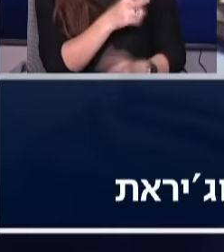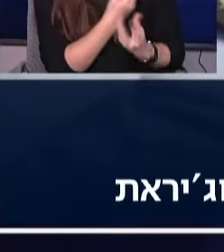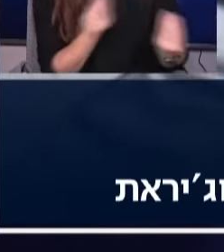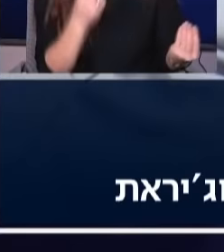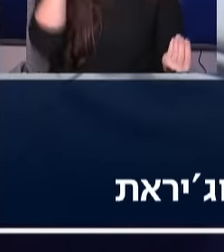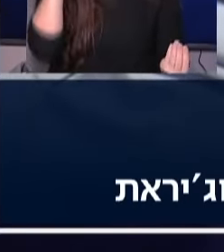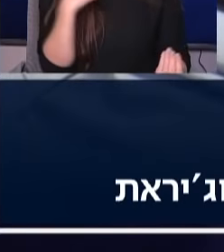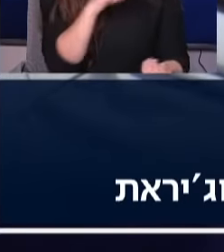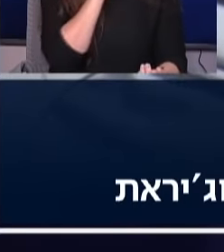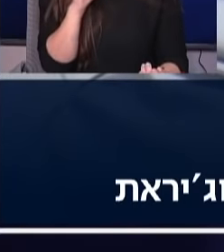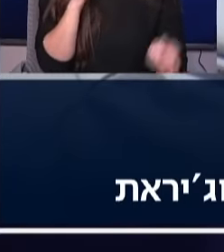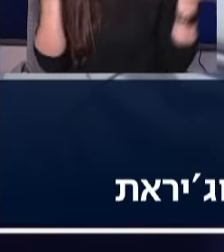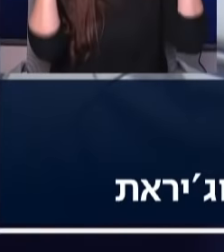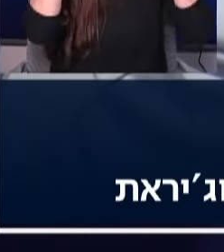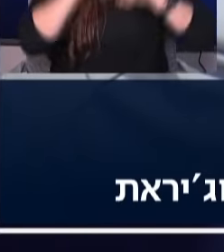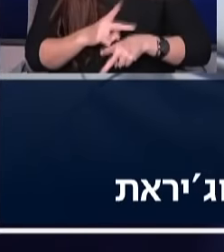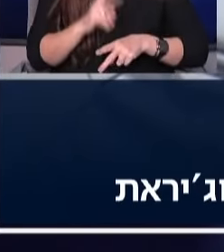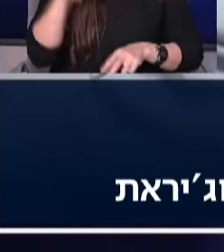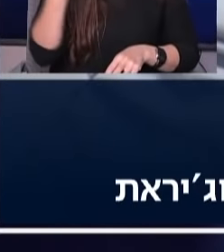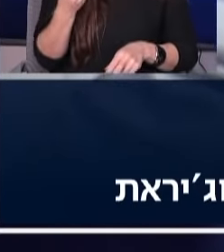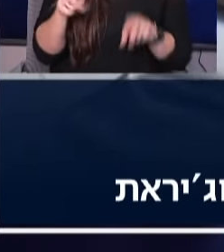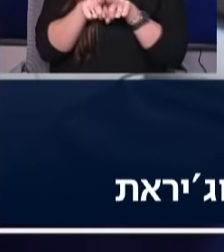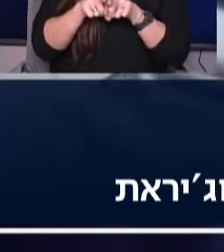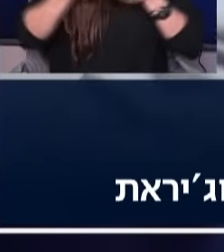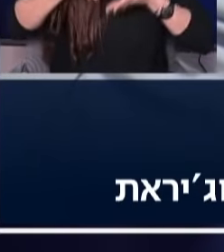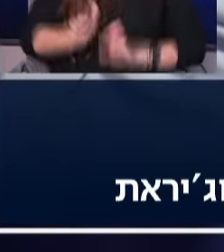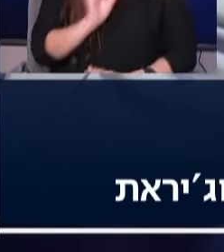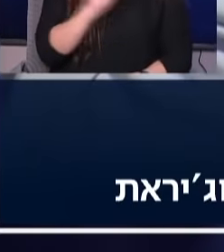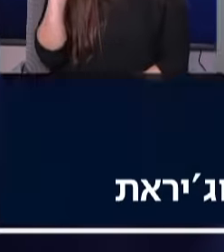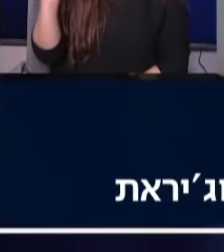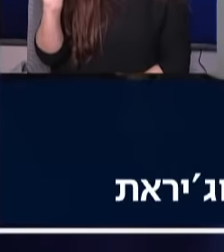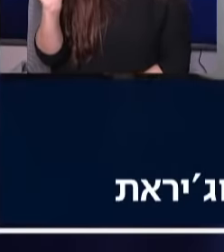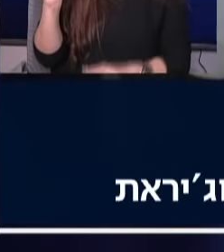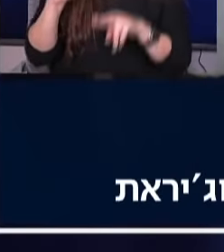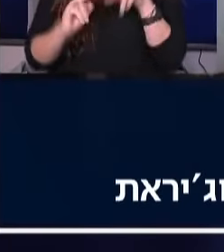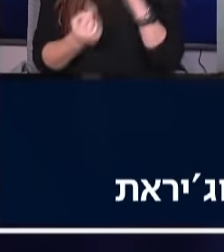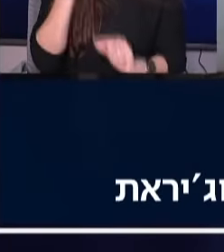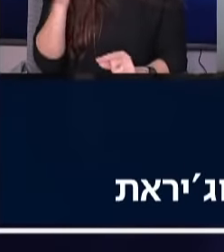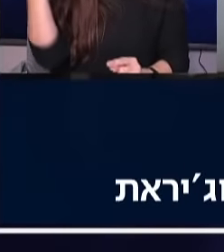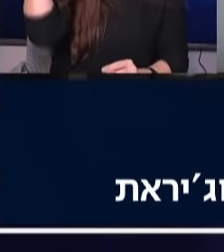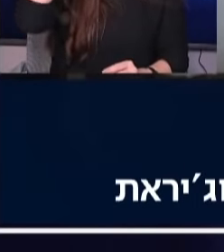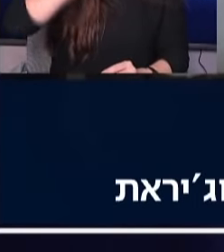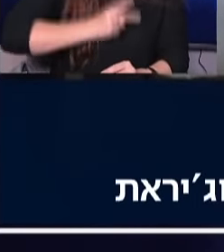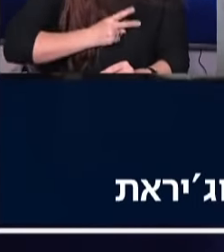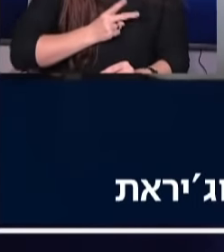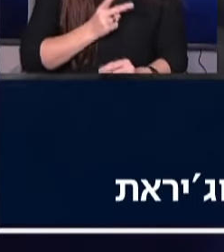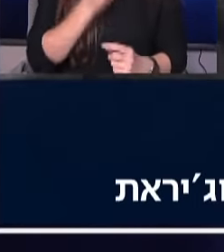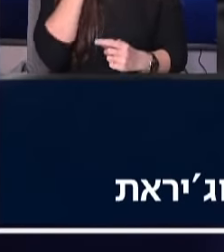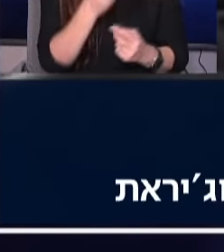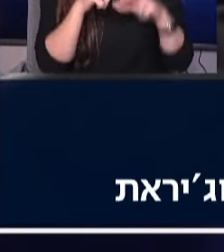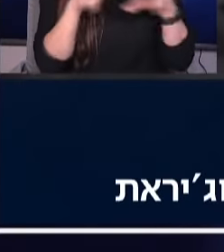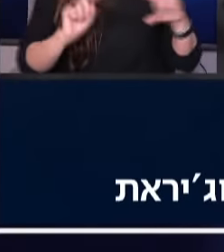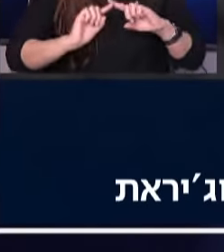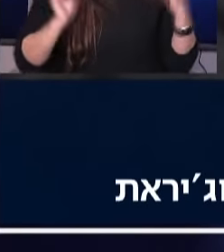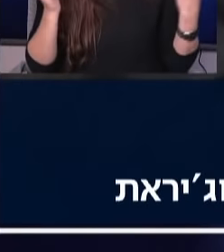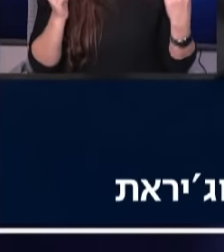שמבינים שבאותה מידה זה היה יכול להיות הבן שלהם, ואחרי המקרה הזה הם מסתכלים על כל המצב בצורה שונה, וגם זה מאוד מאוד